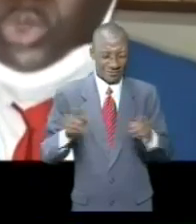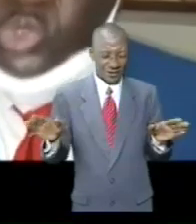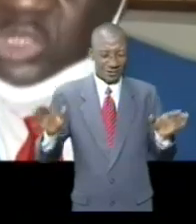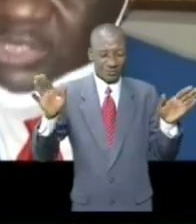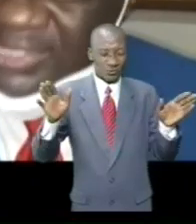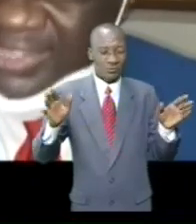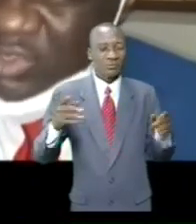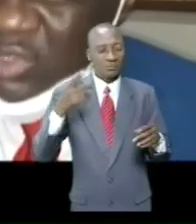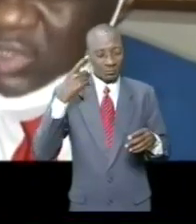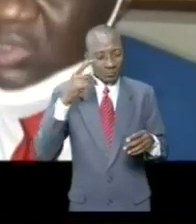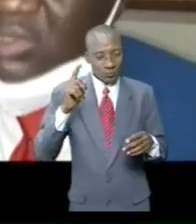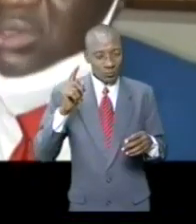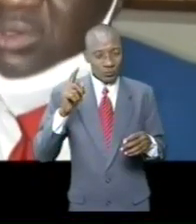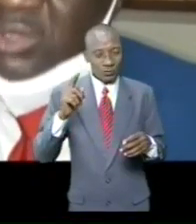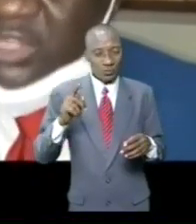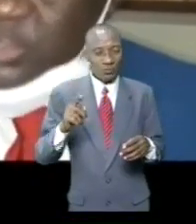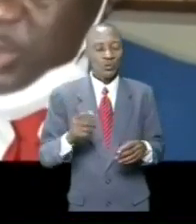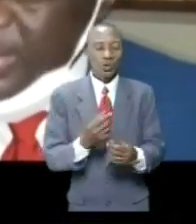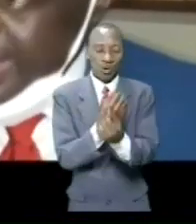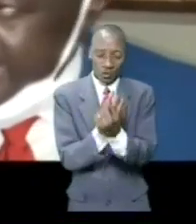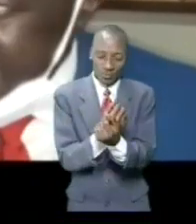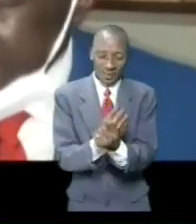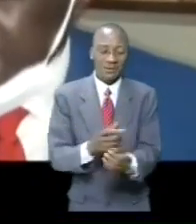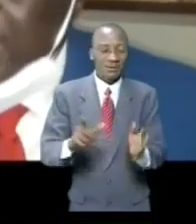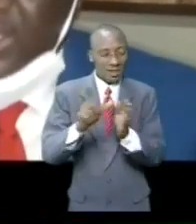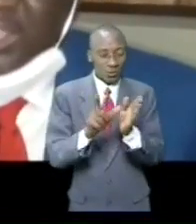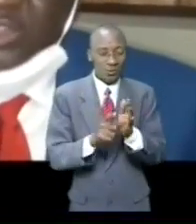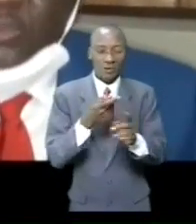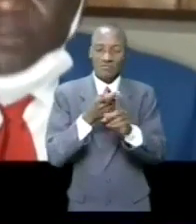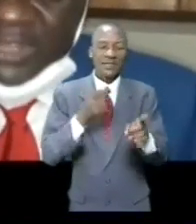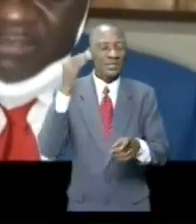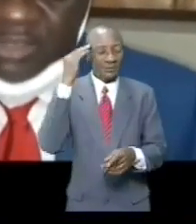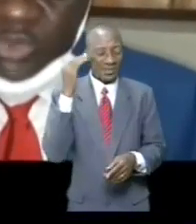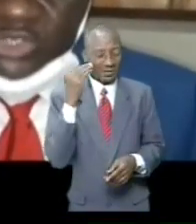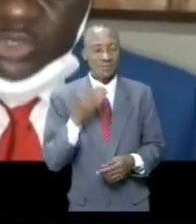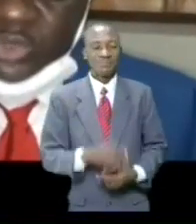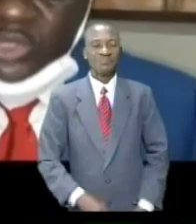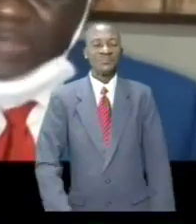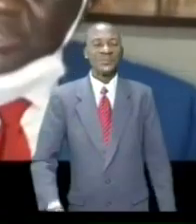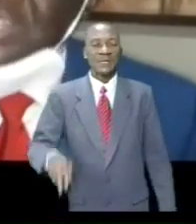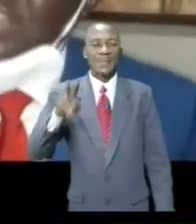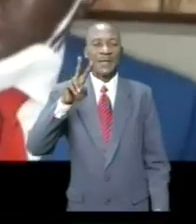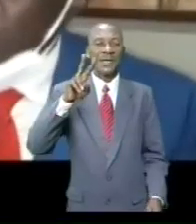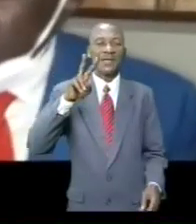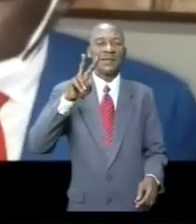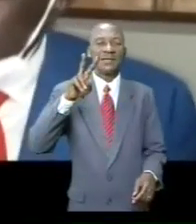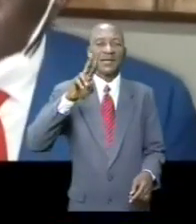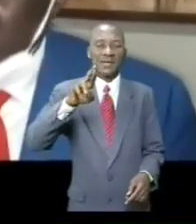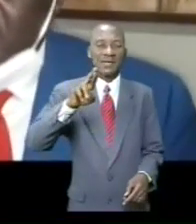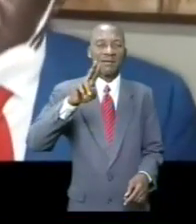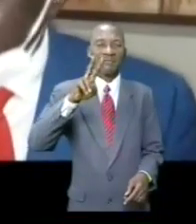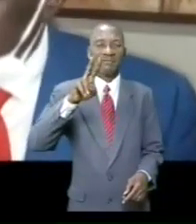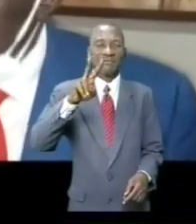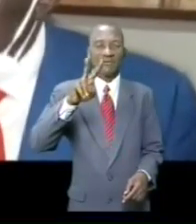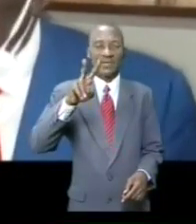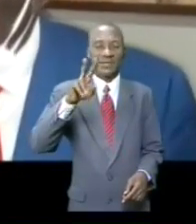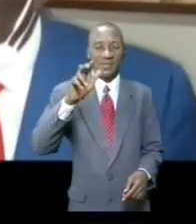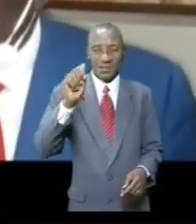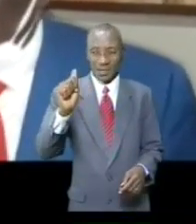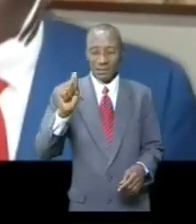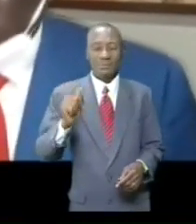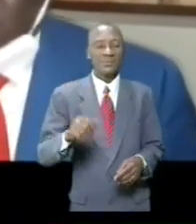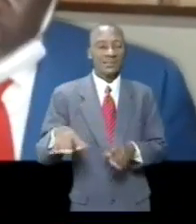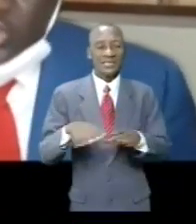ces instructions. Donc la RVA, Congo Airways, qui sont les acteurs principaux sur le